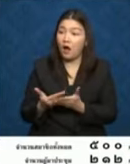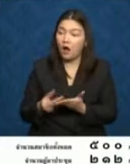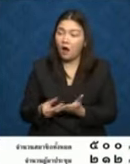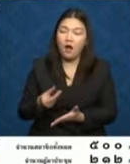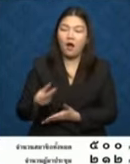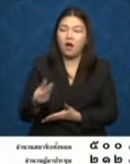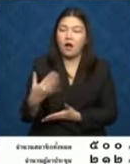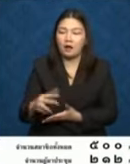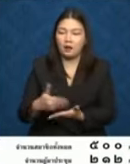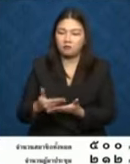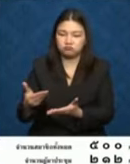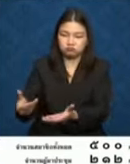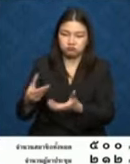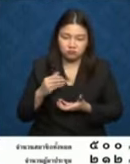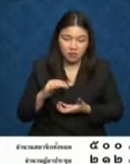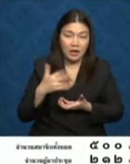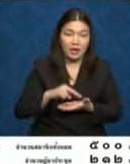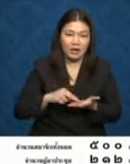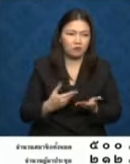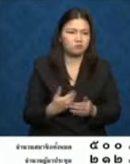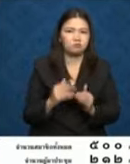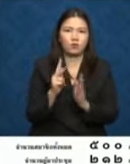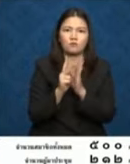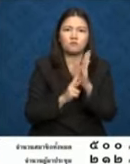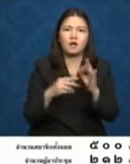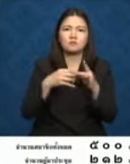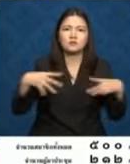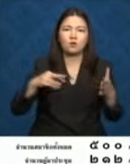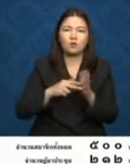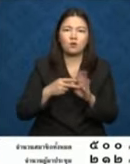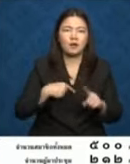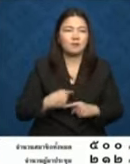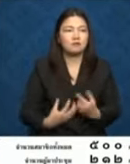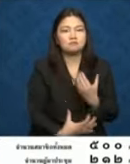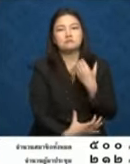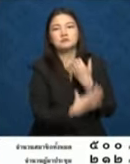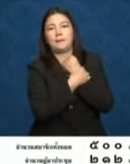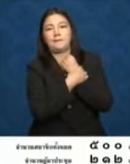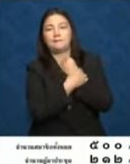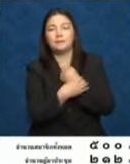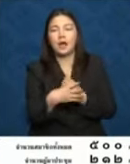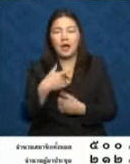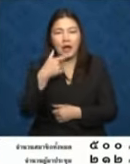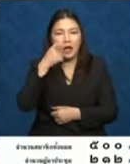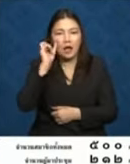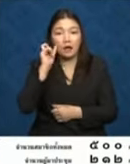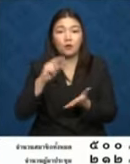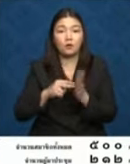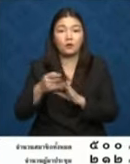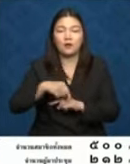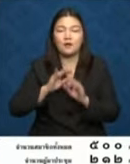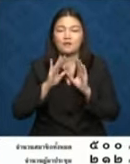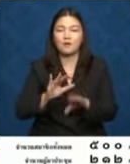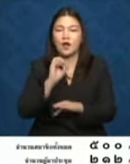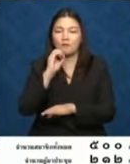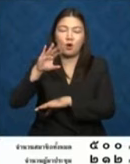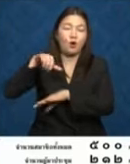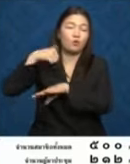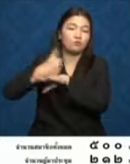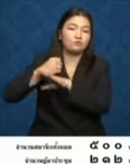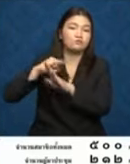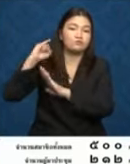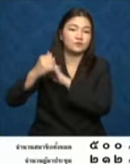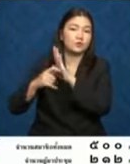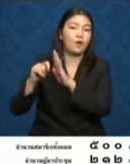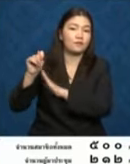ครับเกินจากกฎหมายกำหนดนะครับแล้วก็มีการจับกลุ่มจากภาครัฐนะครับก็อยากจะให้ทางผู้ว่าราชการจังหวัดตากนะครับมอบ